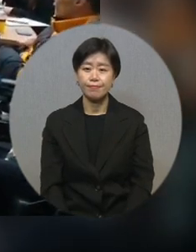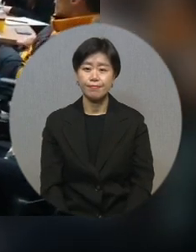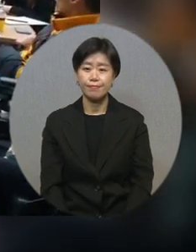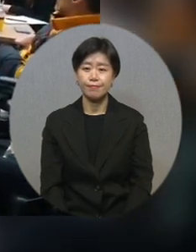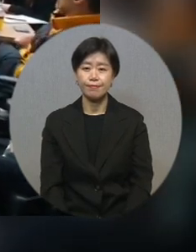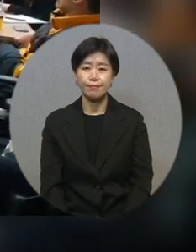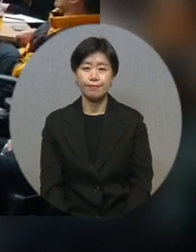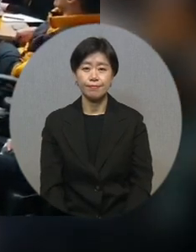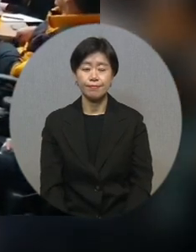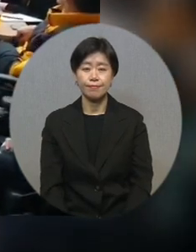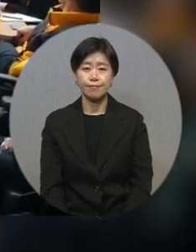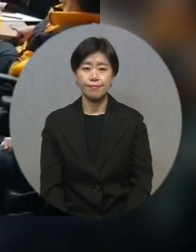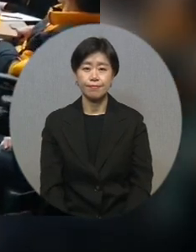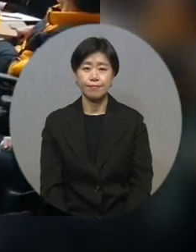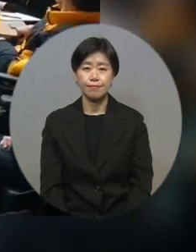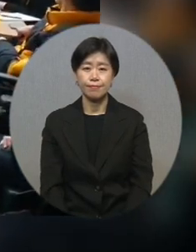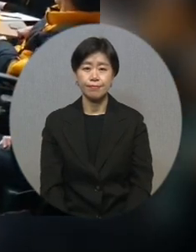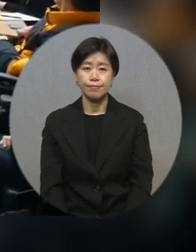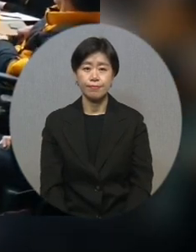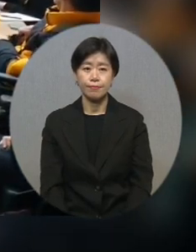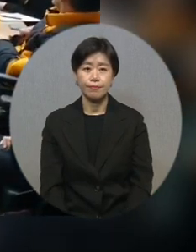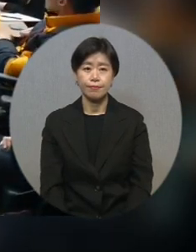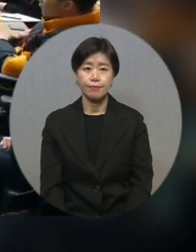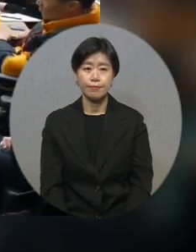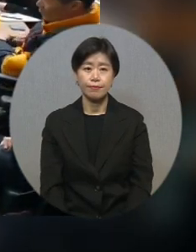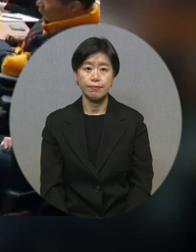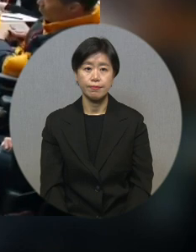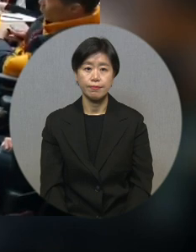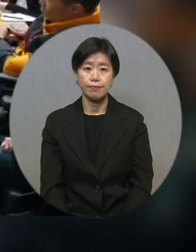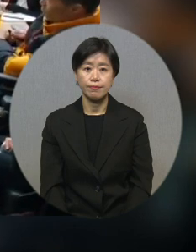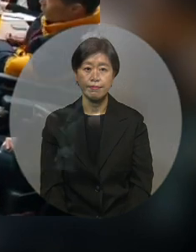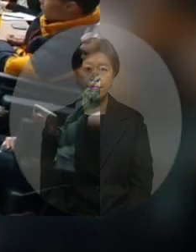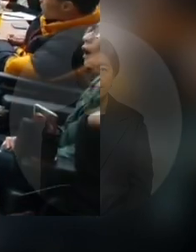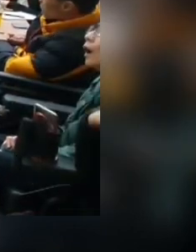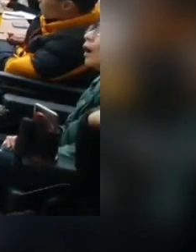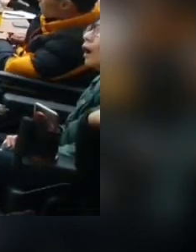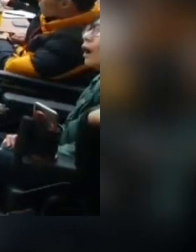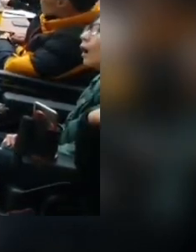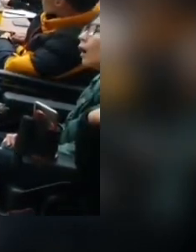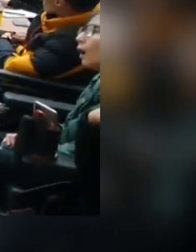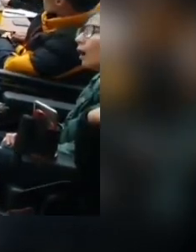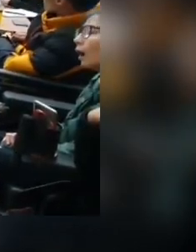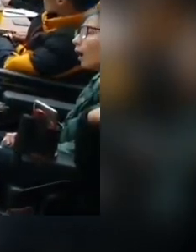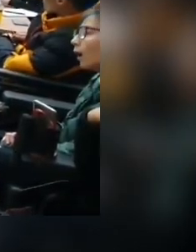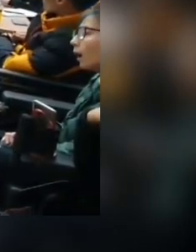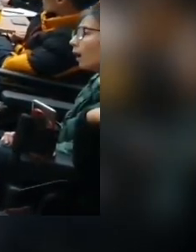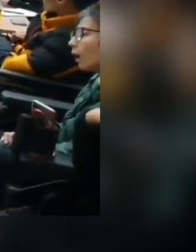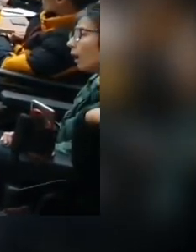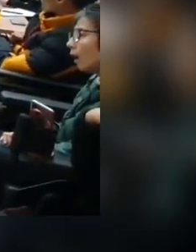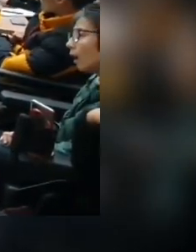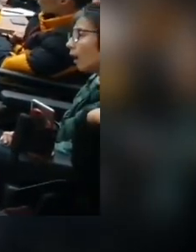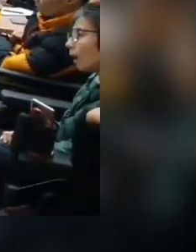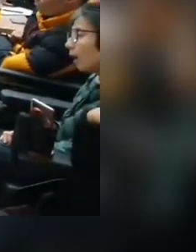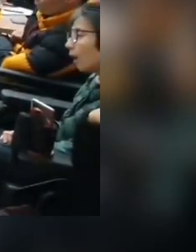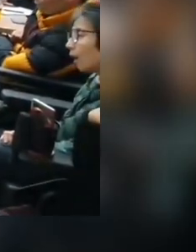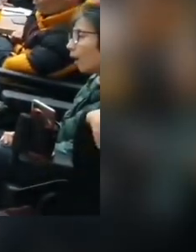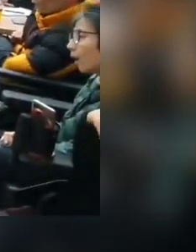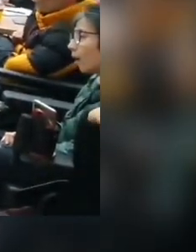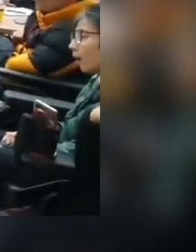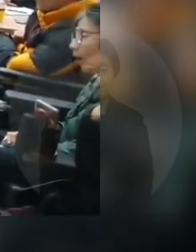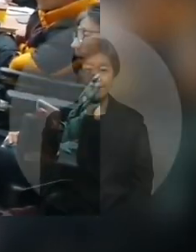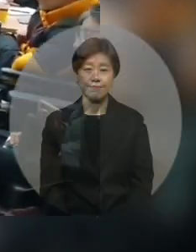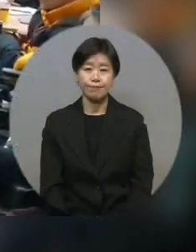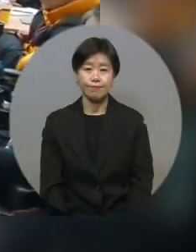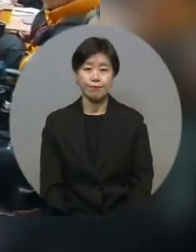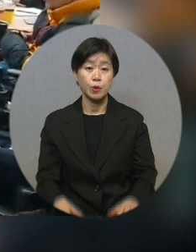제외한 아크리드 신선수들은 경기 끝나는 대로 저희도 와주세요. 자, 국가대표 로드마스터